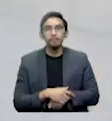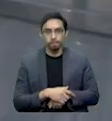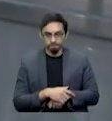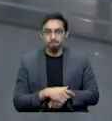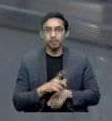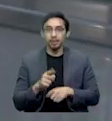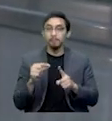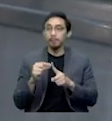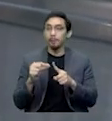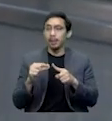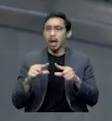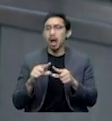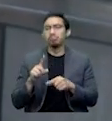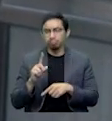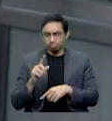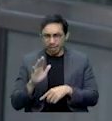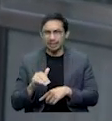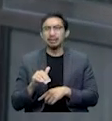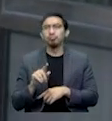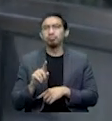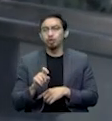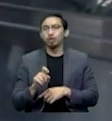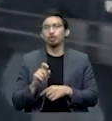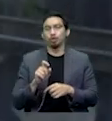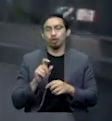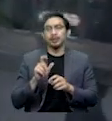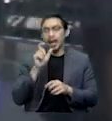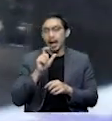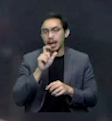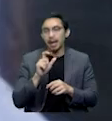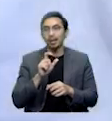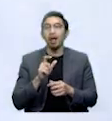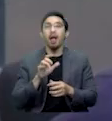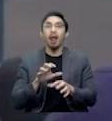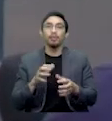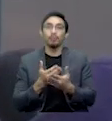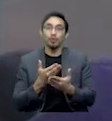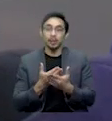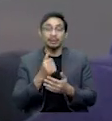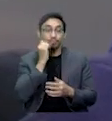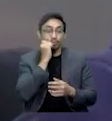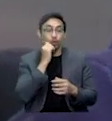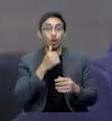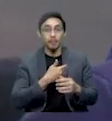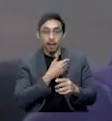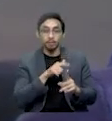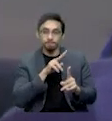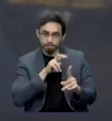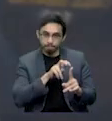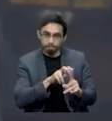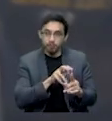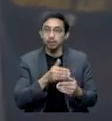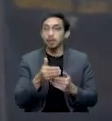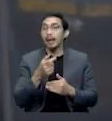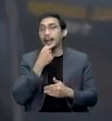Polda. Setelah melakukan pemeriksaan saksi pada ibu korban, penyidik Polda Metro Jaya juga akan memeriksa nenek korban dan juga bidan serta